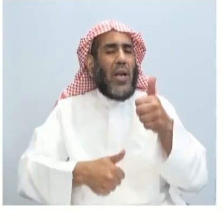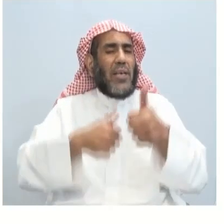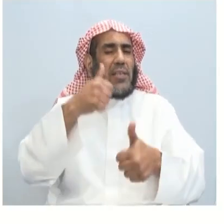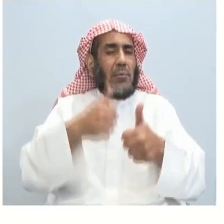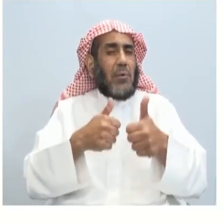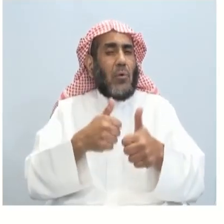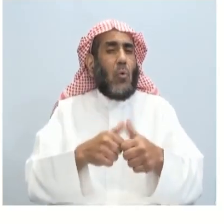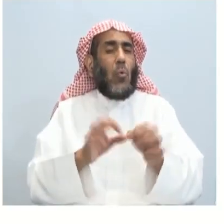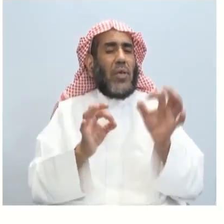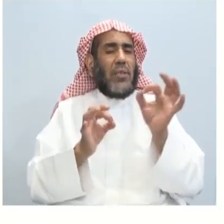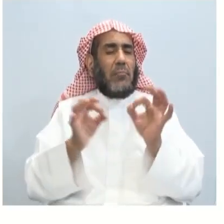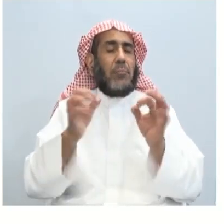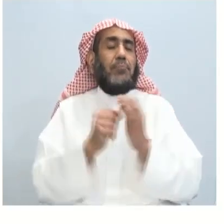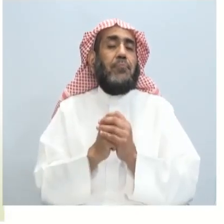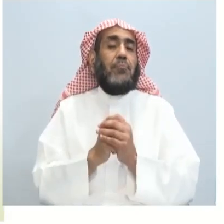او